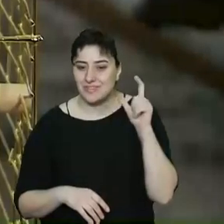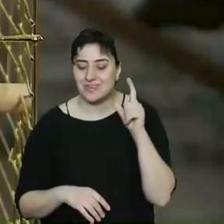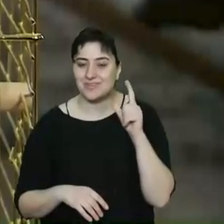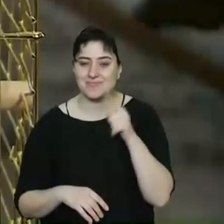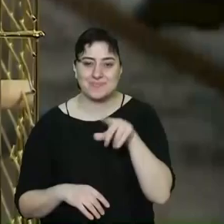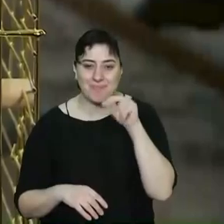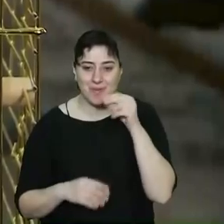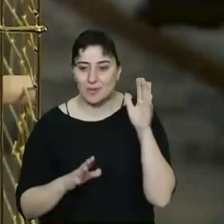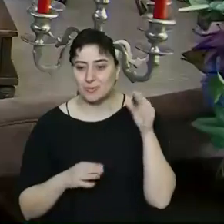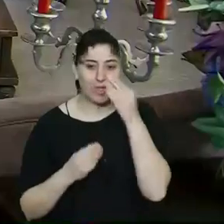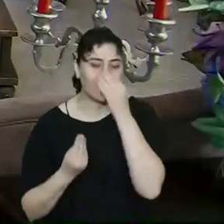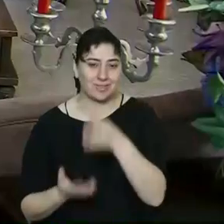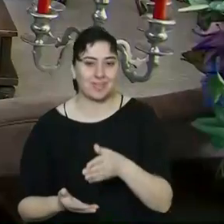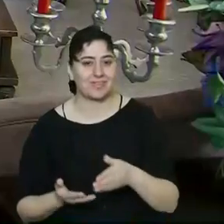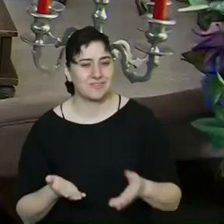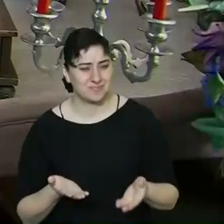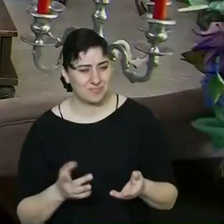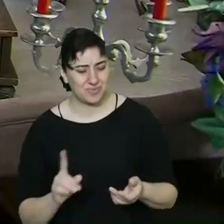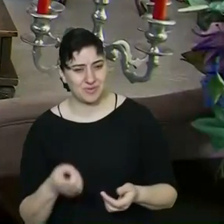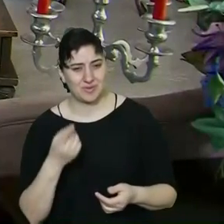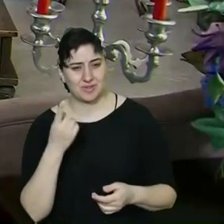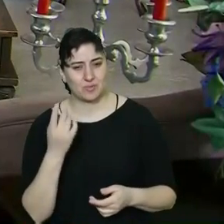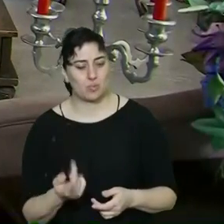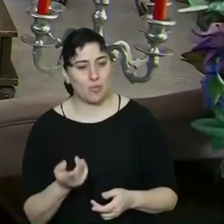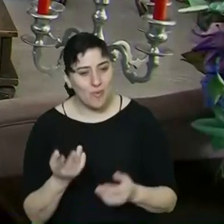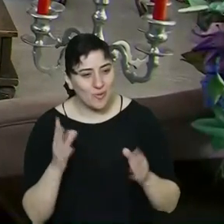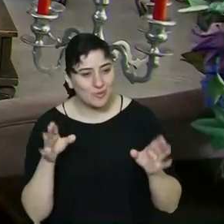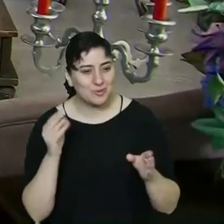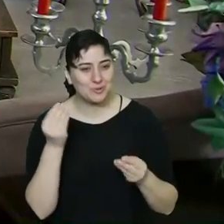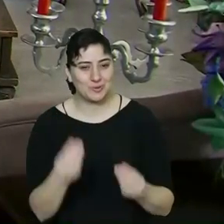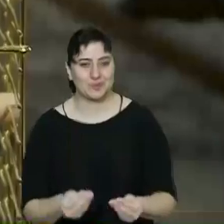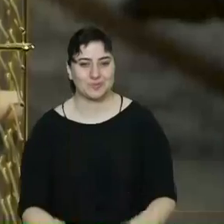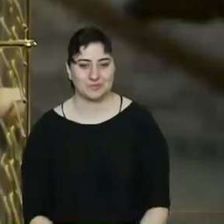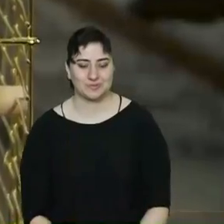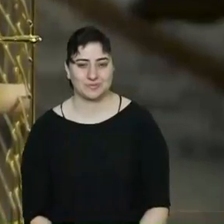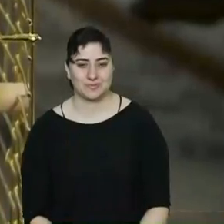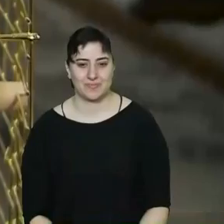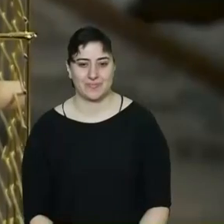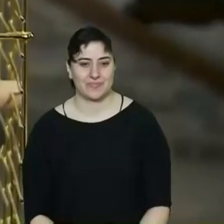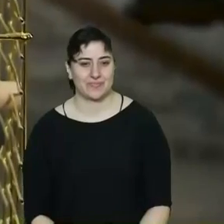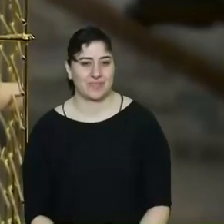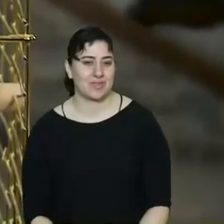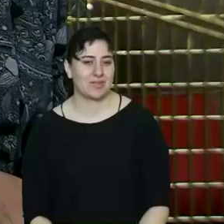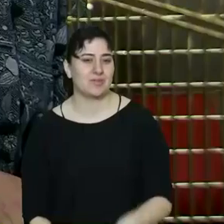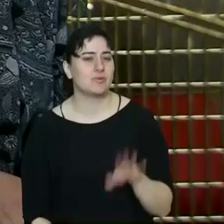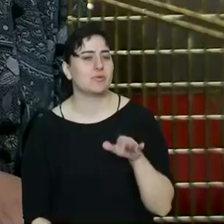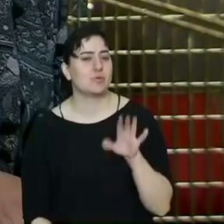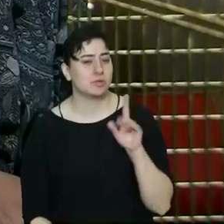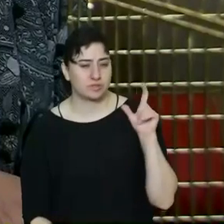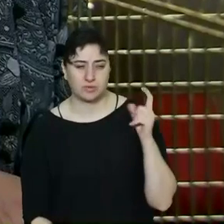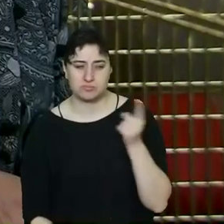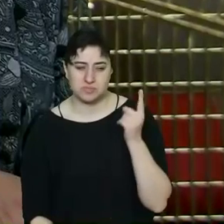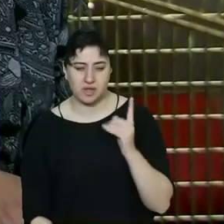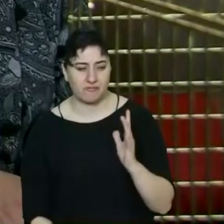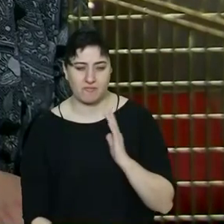Bey papağan göndermiş. Ay, alakasız bir şey yollar diyordum. Bak kuş yollamış. Ya yok.